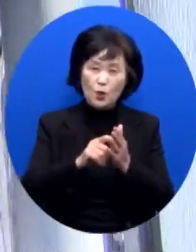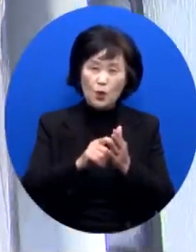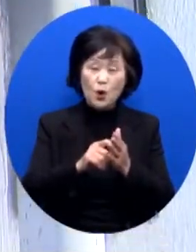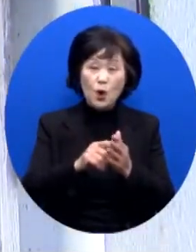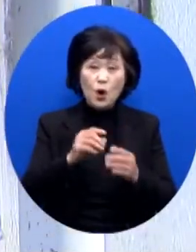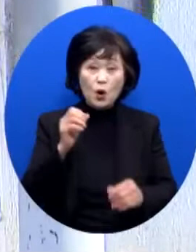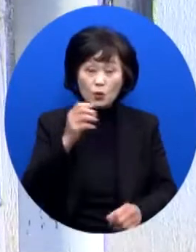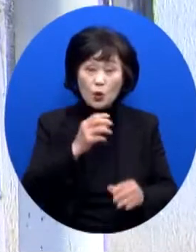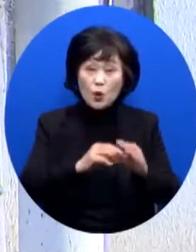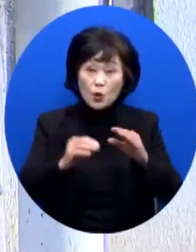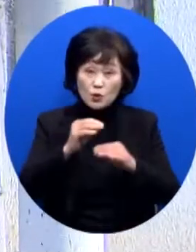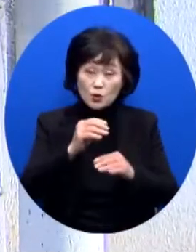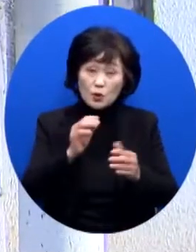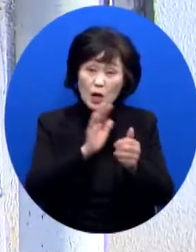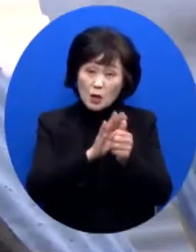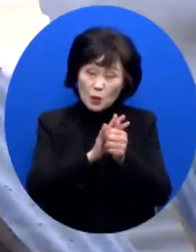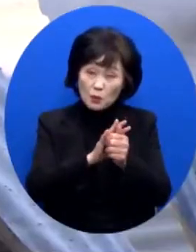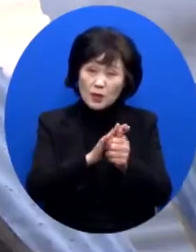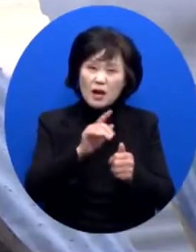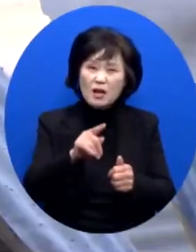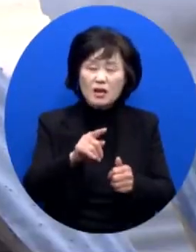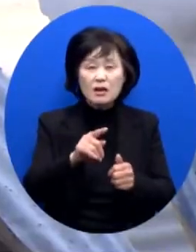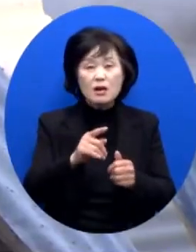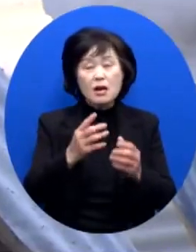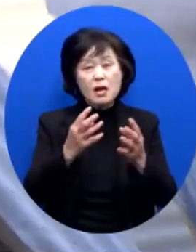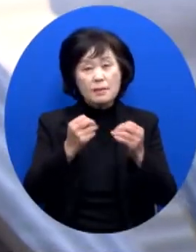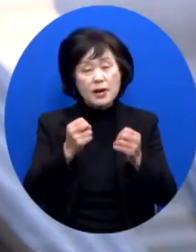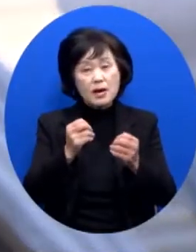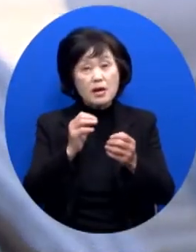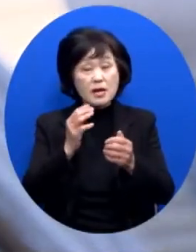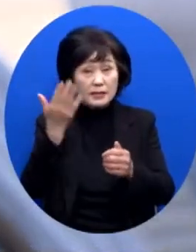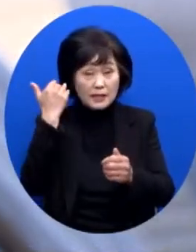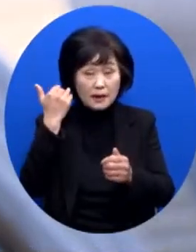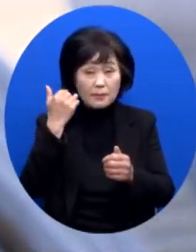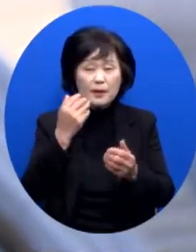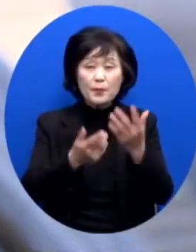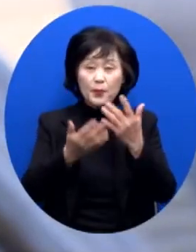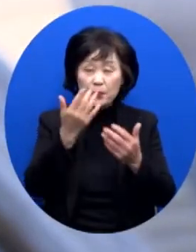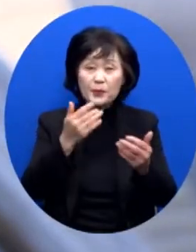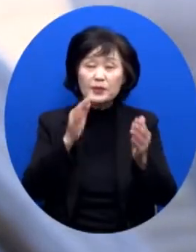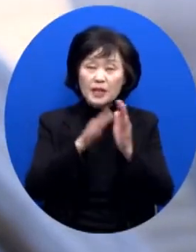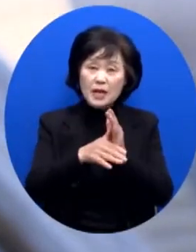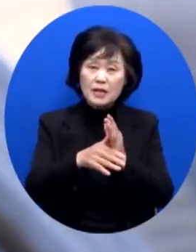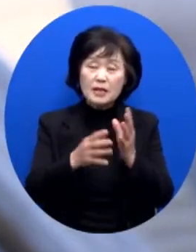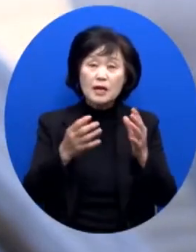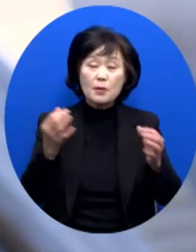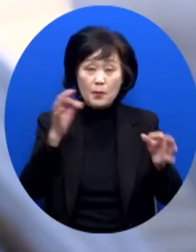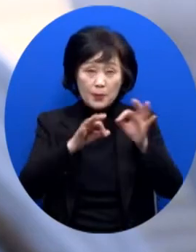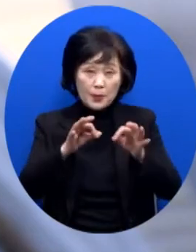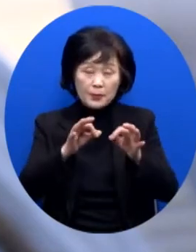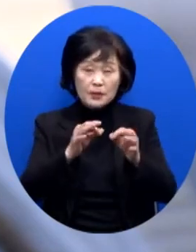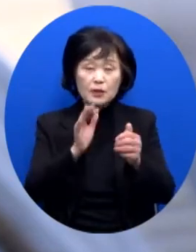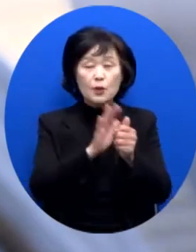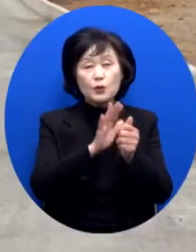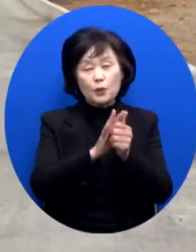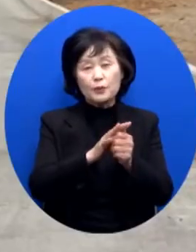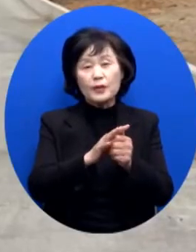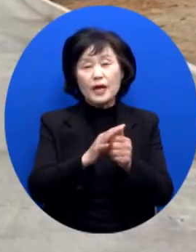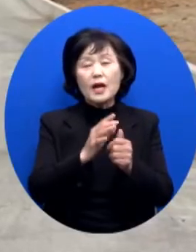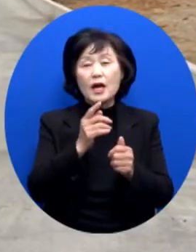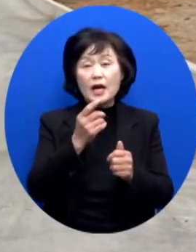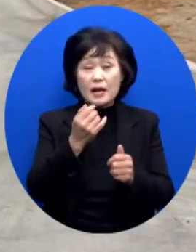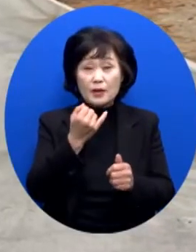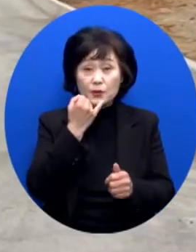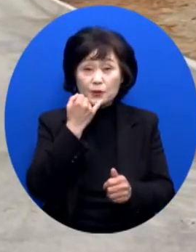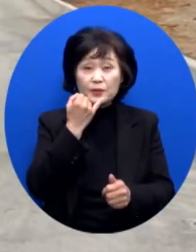지원을 통해 피해 복구가 상당부분 이루어진 것으로 가능은 했습니다 하지만 이번 피해액은 역대 최고치인 데다